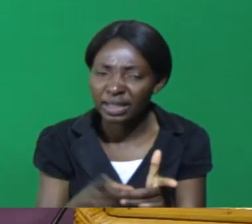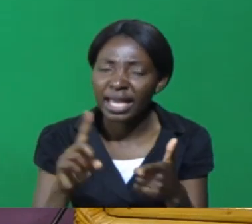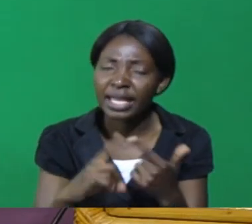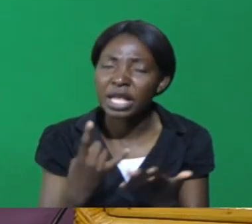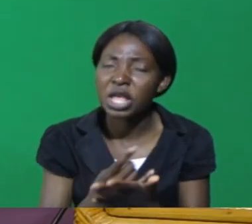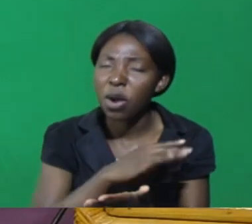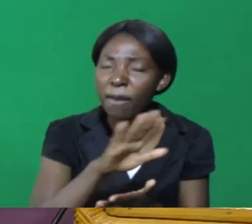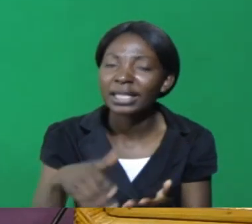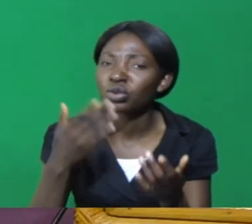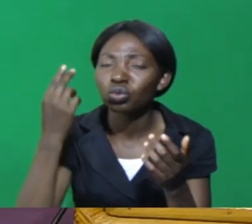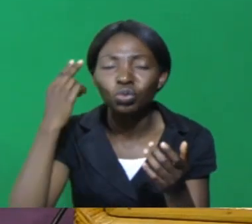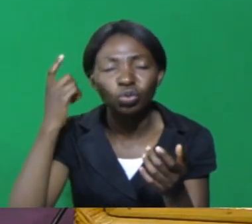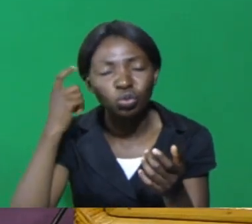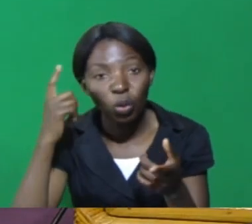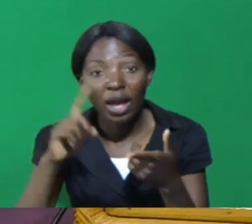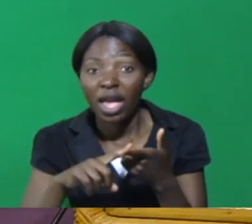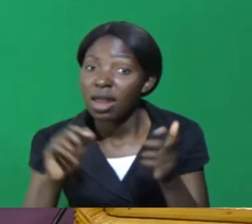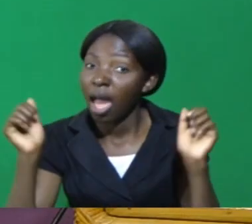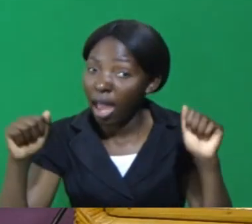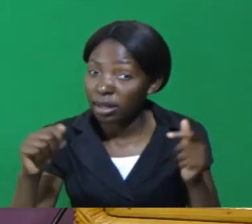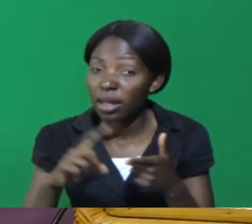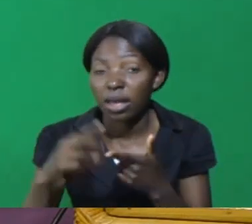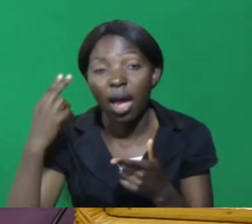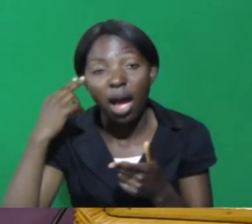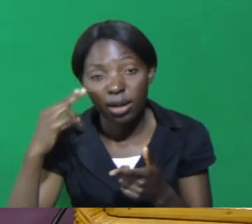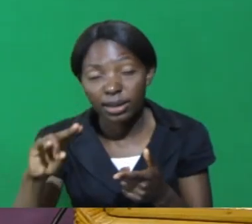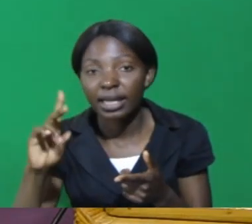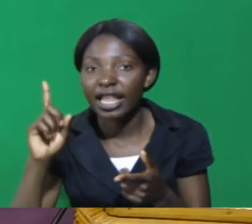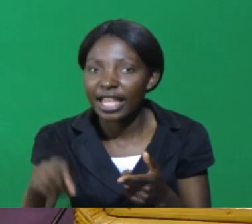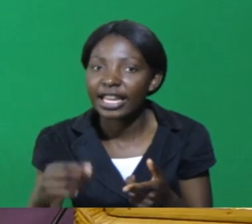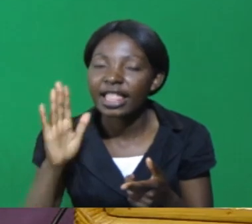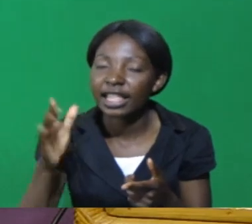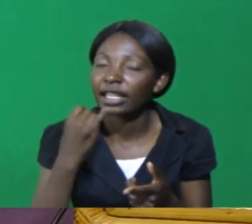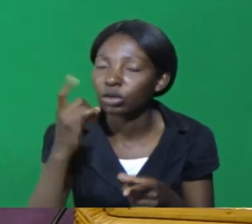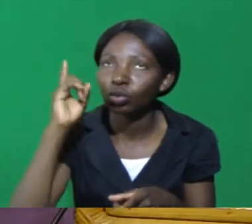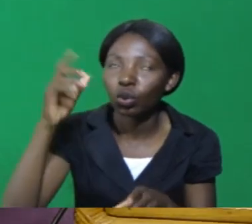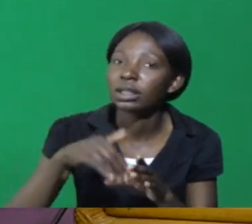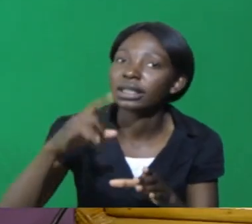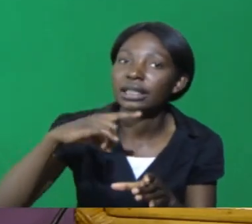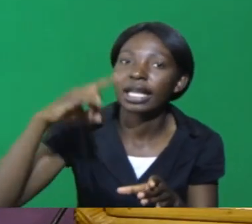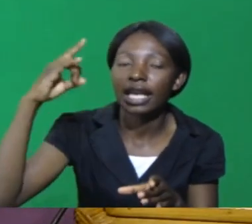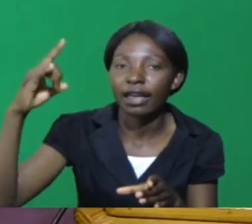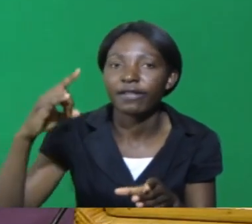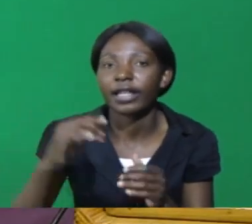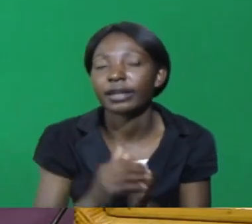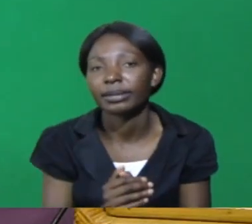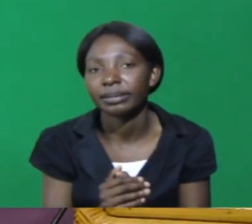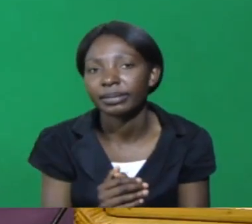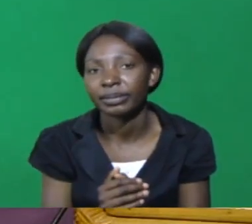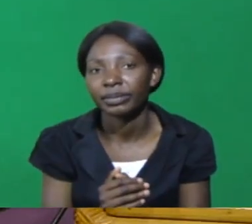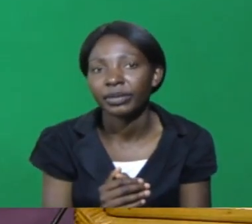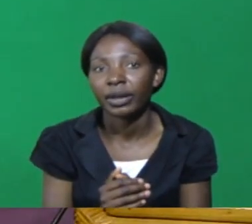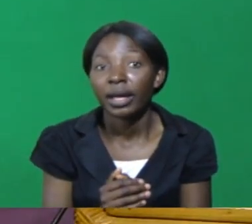kuti Mwari ariko. Ndiri kungoitaura hangu nyaya ndoziva kuti vateereri vedu vanotoziva kuti Mwari ariko. But kungotsimbidzira kuti